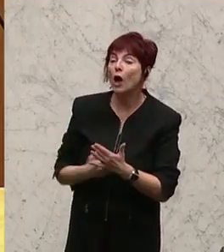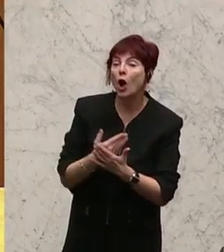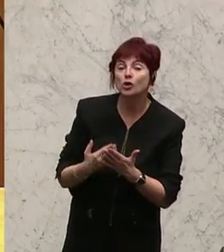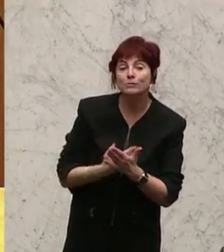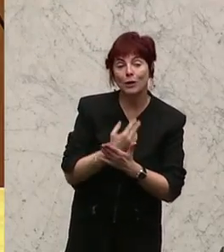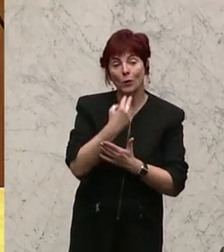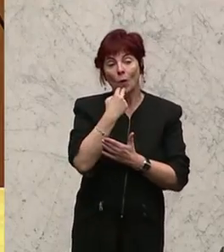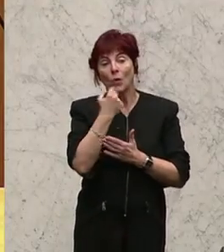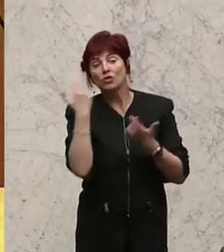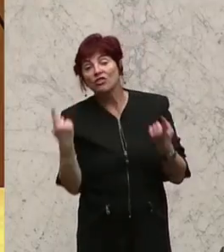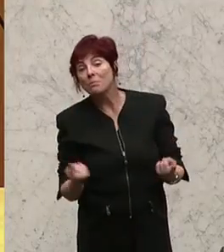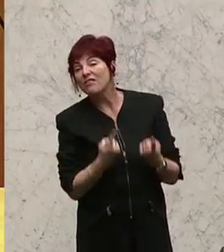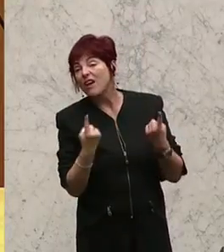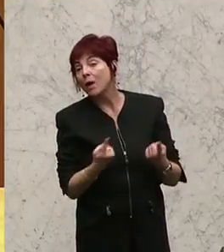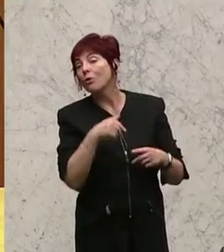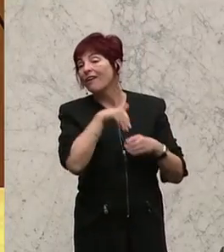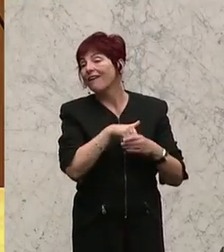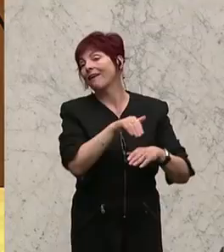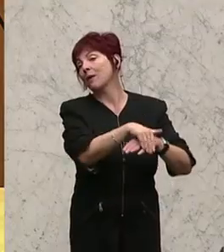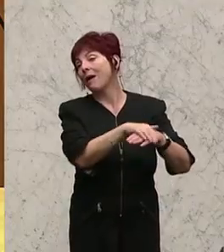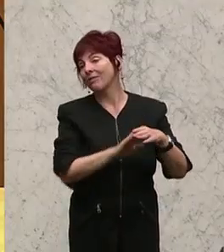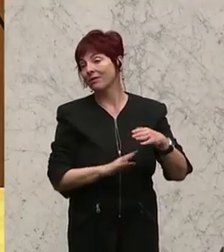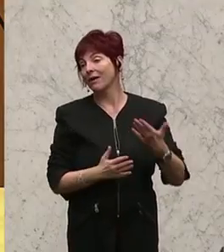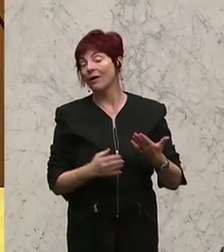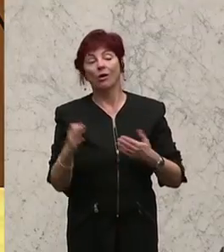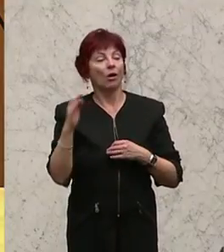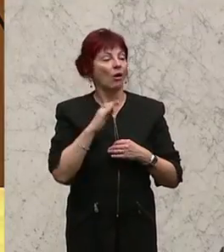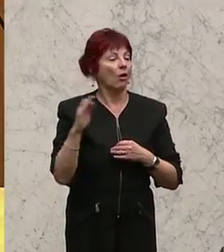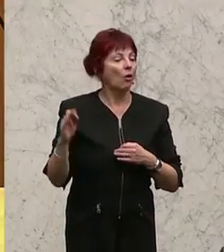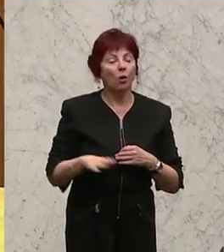sich eventuell einmal bewerben. Oder